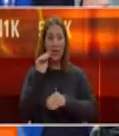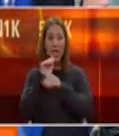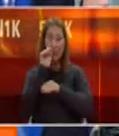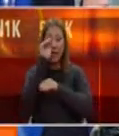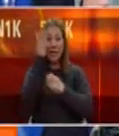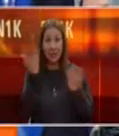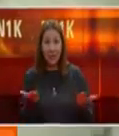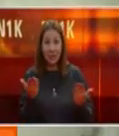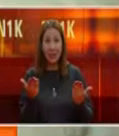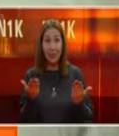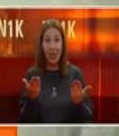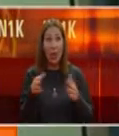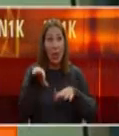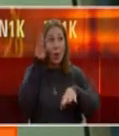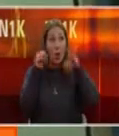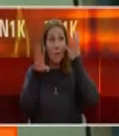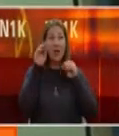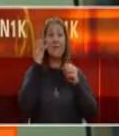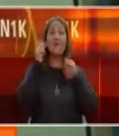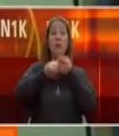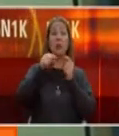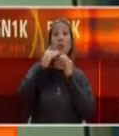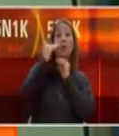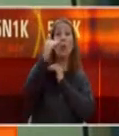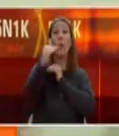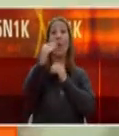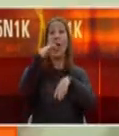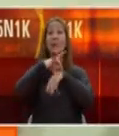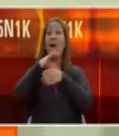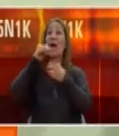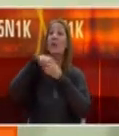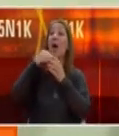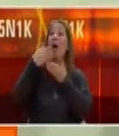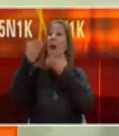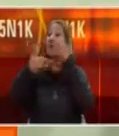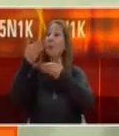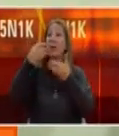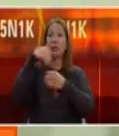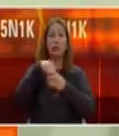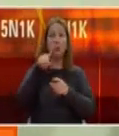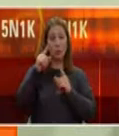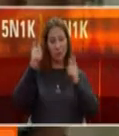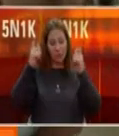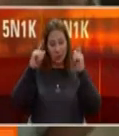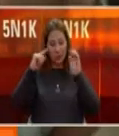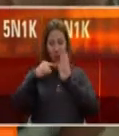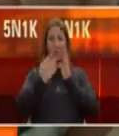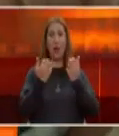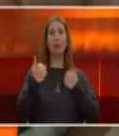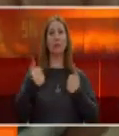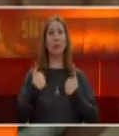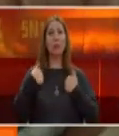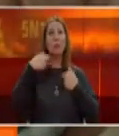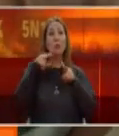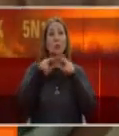yaşarken öğrenmek ve bunları topluma ve hastalara aktarmak için bu misyonu üstlendiğime inanıyorum. Biz